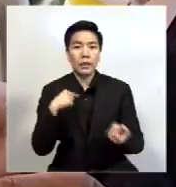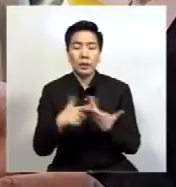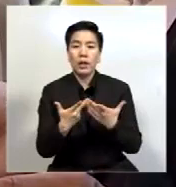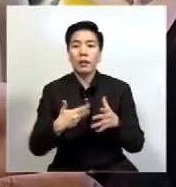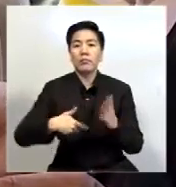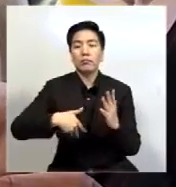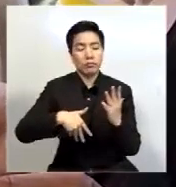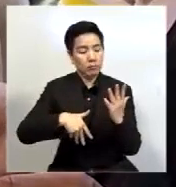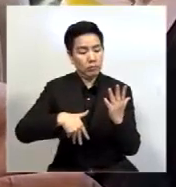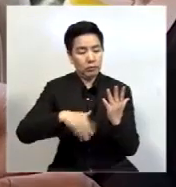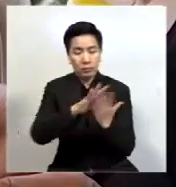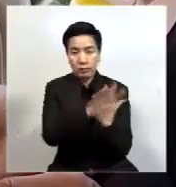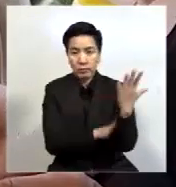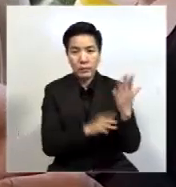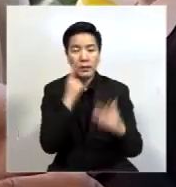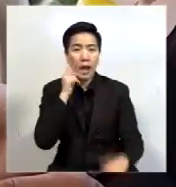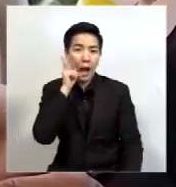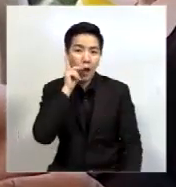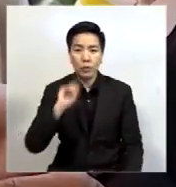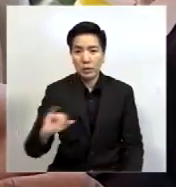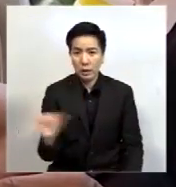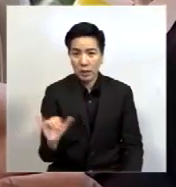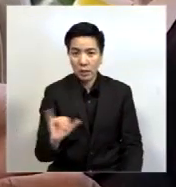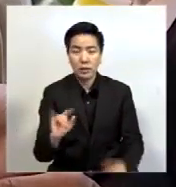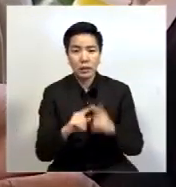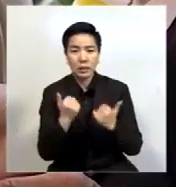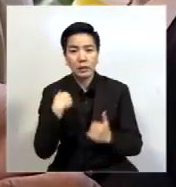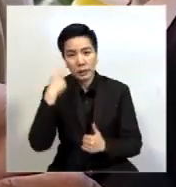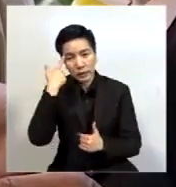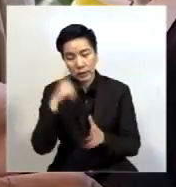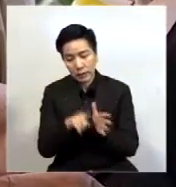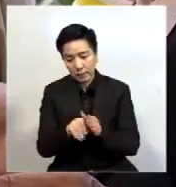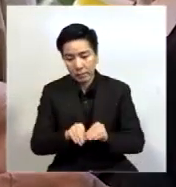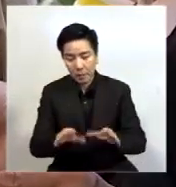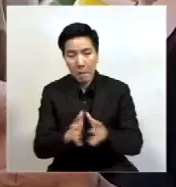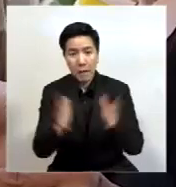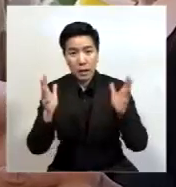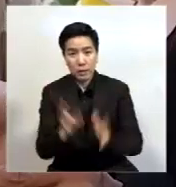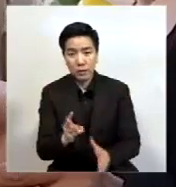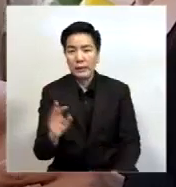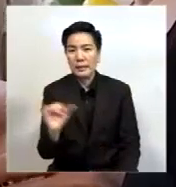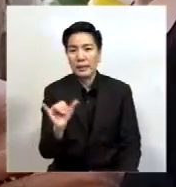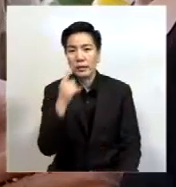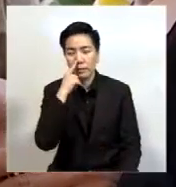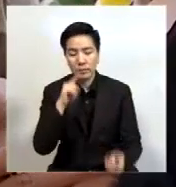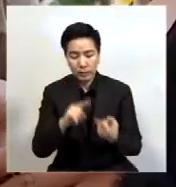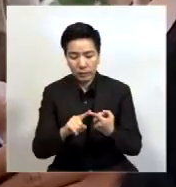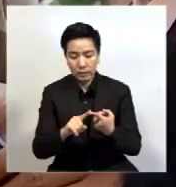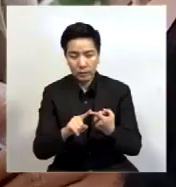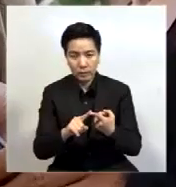พื้นที่คงยังไม่มีข่าวว่าจะมีการระบาดหรืออะไรยังไม่มีนะเป็นการเตรีย